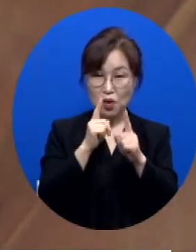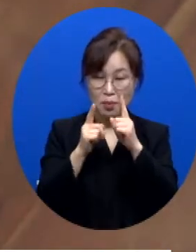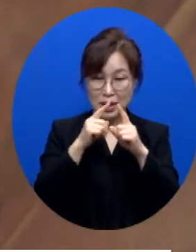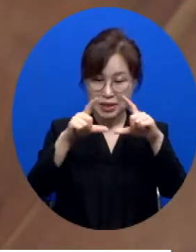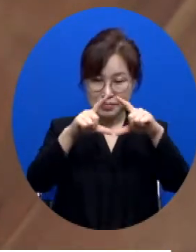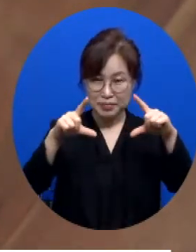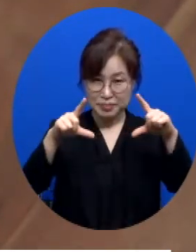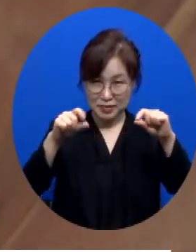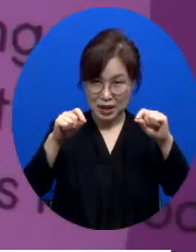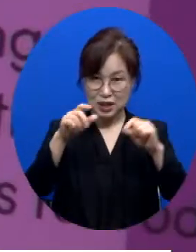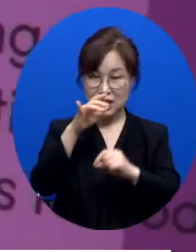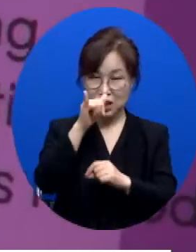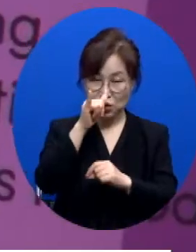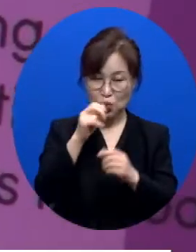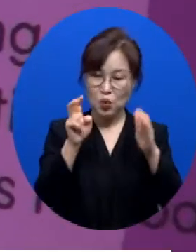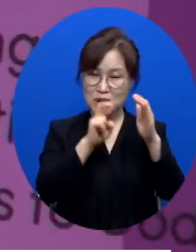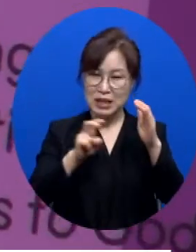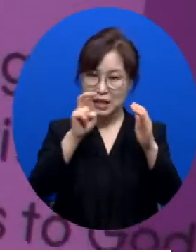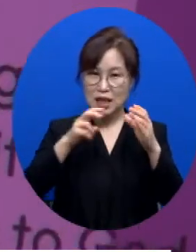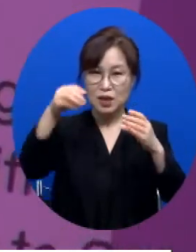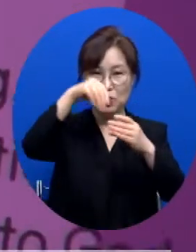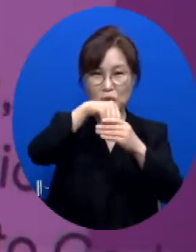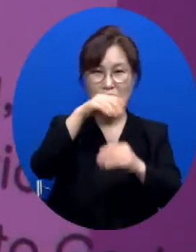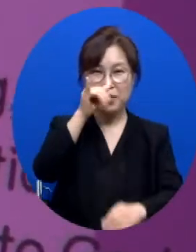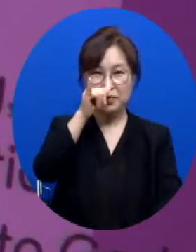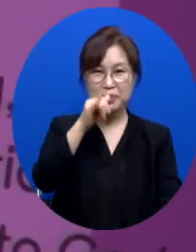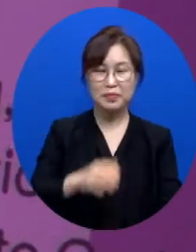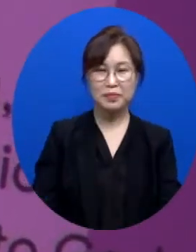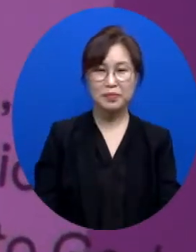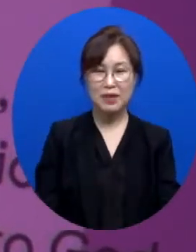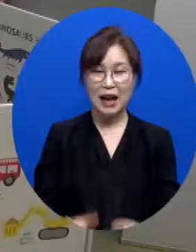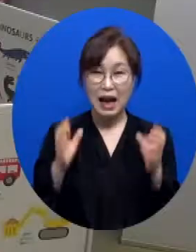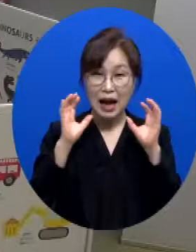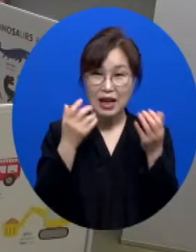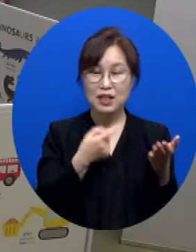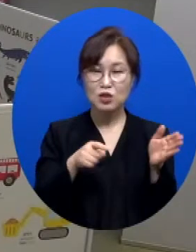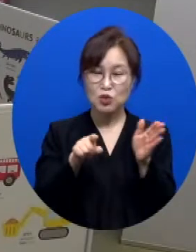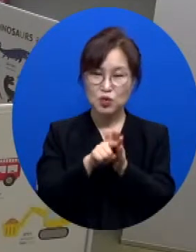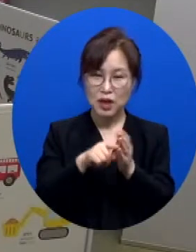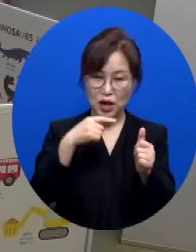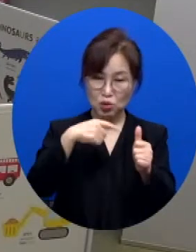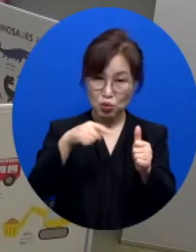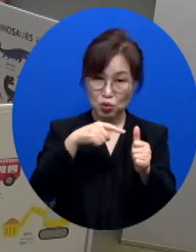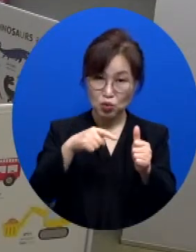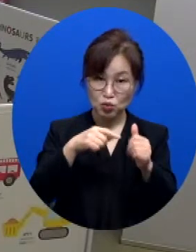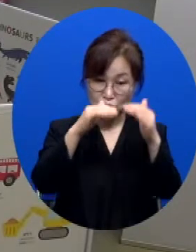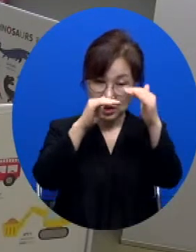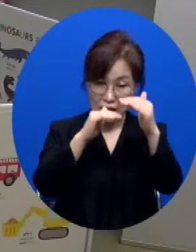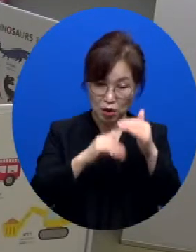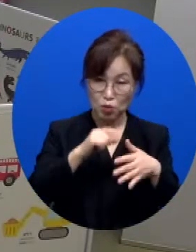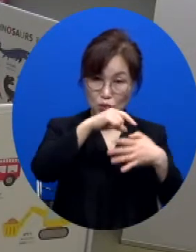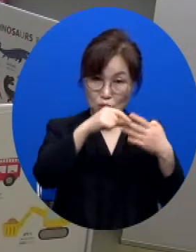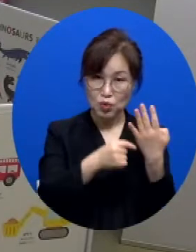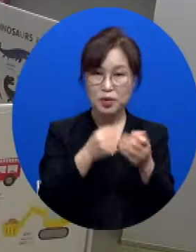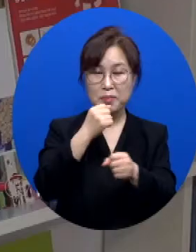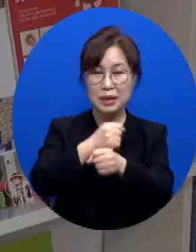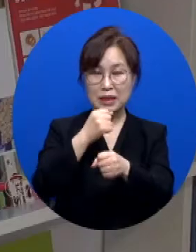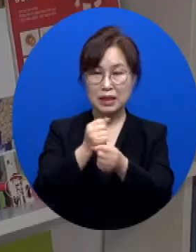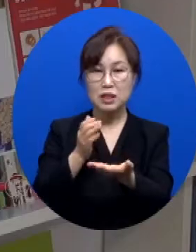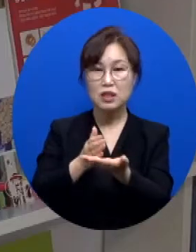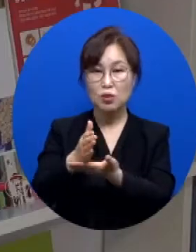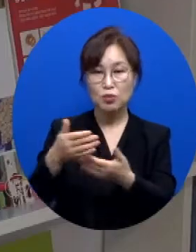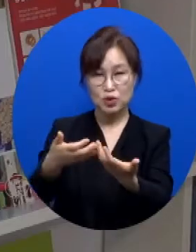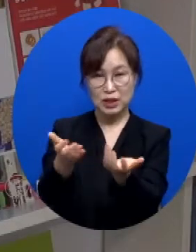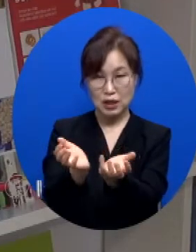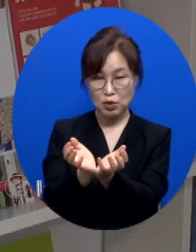위한 말씀 챈트와 찬양이 들어 있습니다. 영유아를 위한 교육 영역 전반에 걸친 콘텐츠를 제작하는 전문